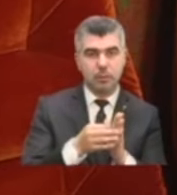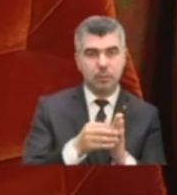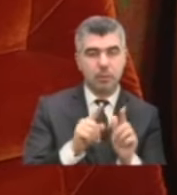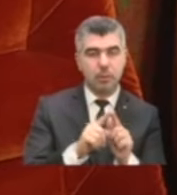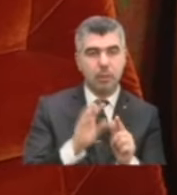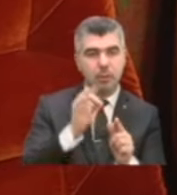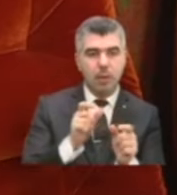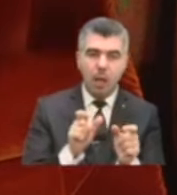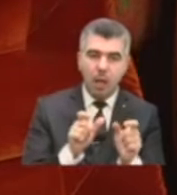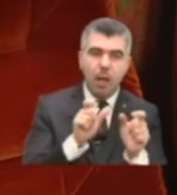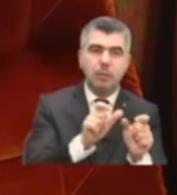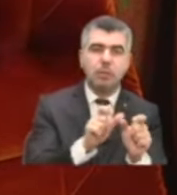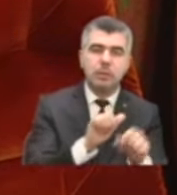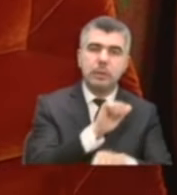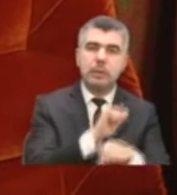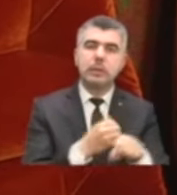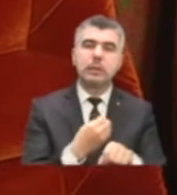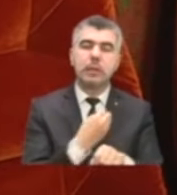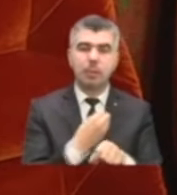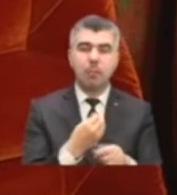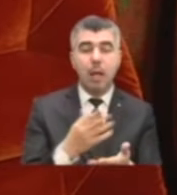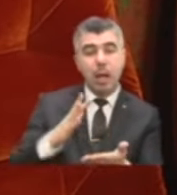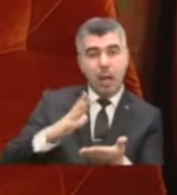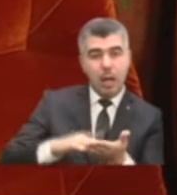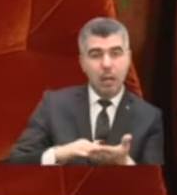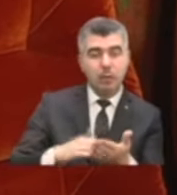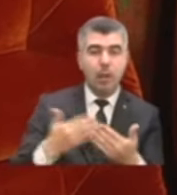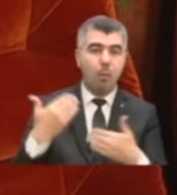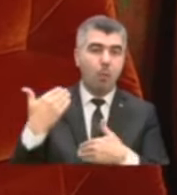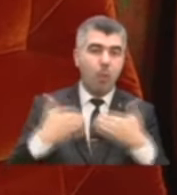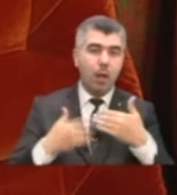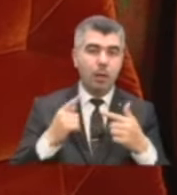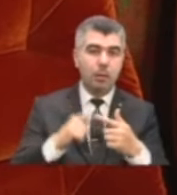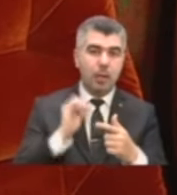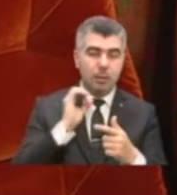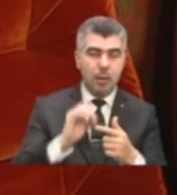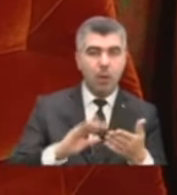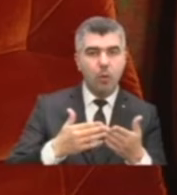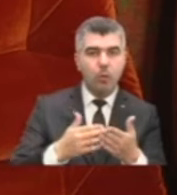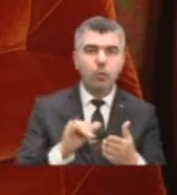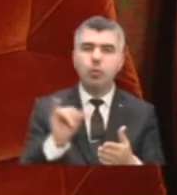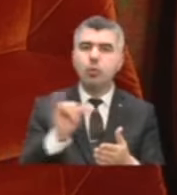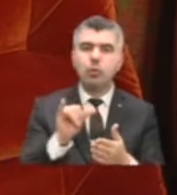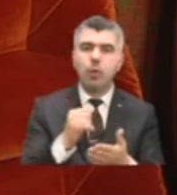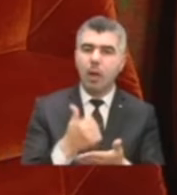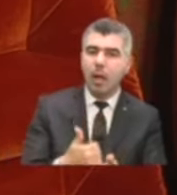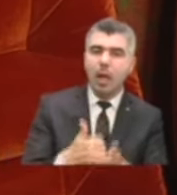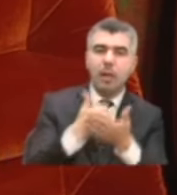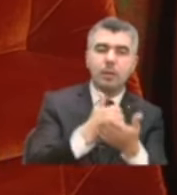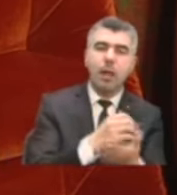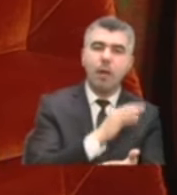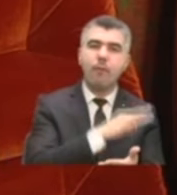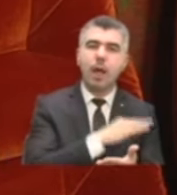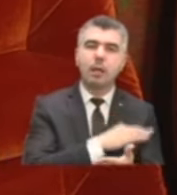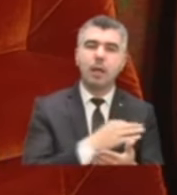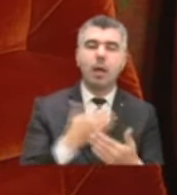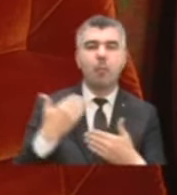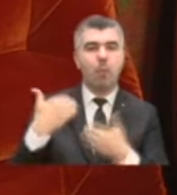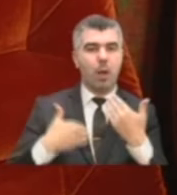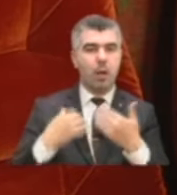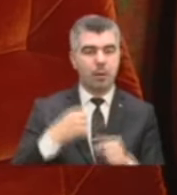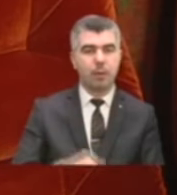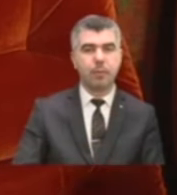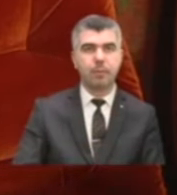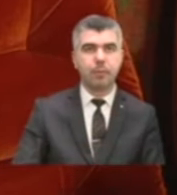منظومة الحماية الاجتماعية، وبطاقة الإعاقة هي اللي غتحدد لنا شكون أشنو هما الخدمات اللي غادي يستافدوا منها هاد الأشخاص.